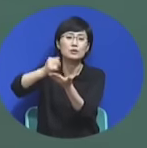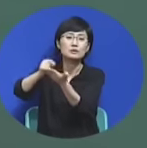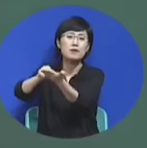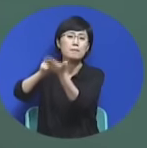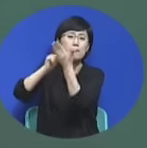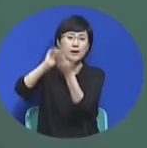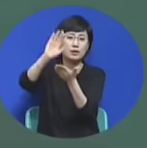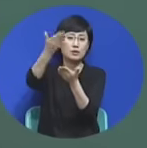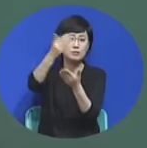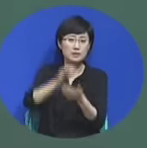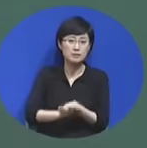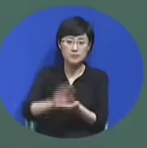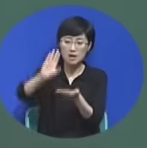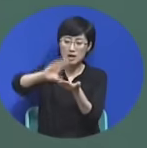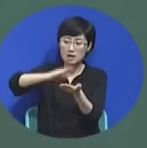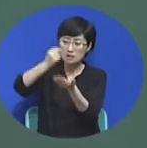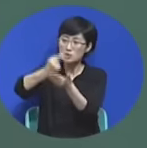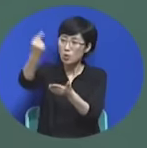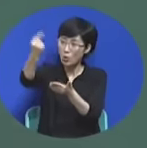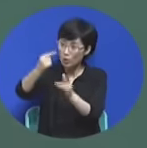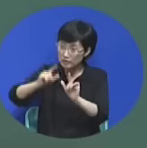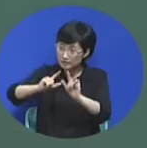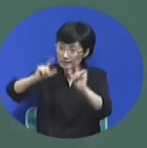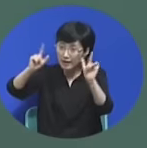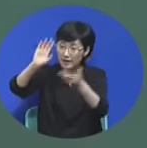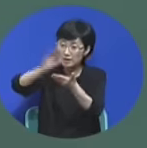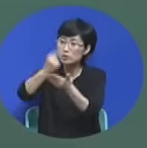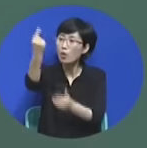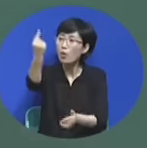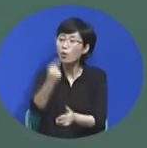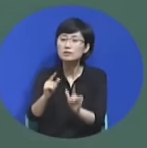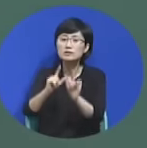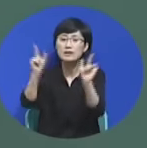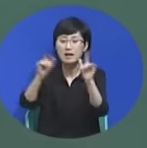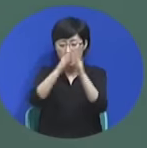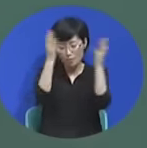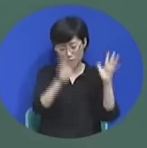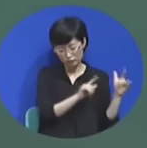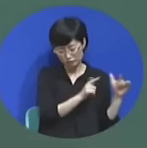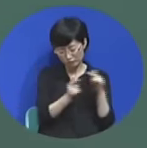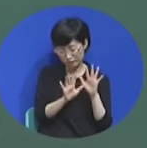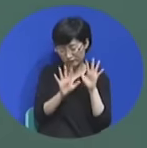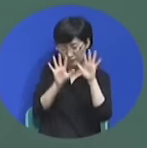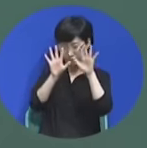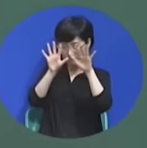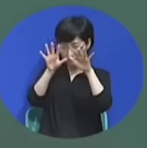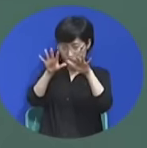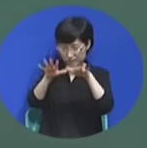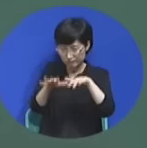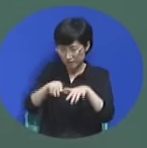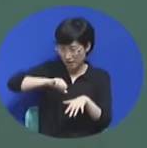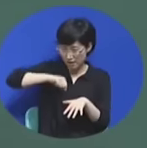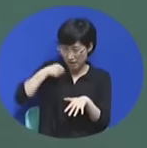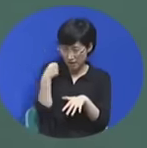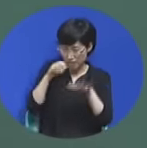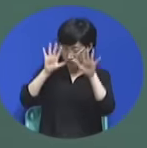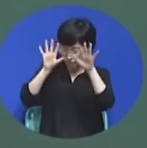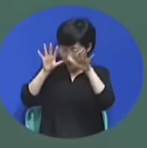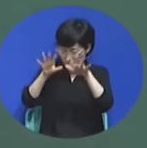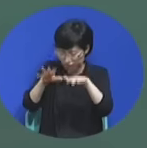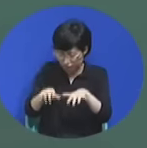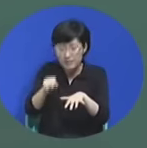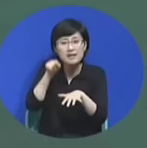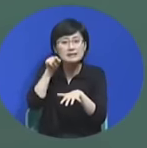그리스도가 오시는 그날 그리스도 모든 만물이 그 앞에 뭐요? 굴복시키고 복종한다는 그 내용을 꾼